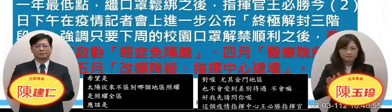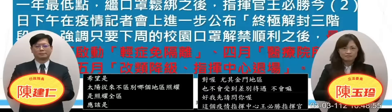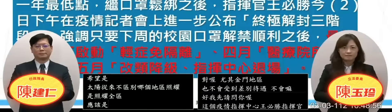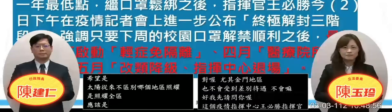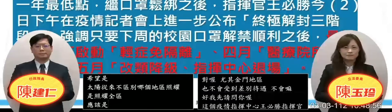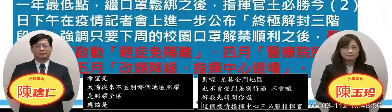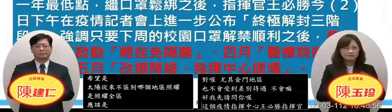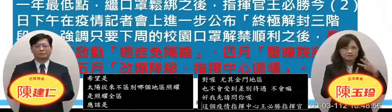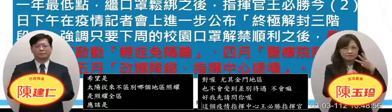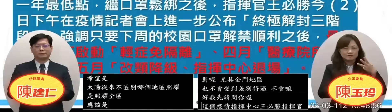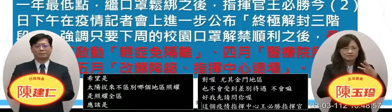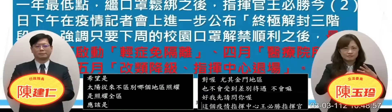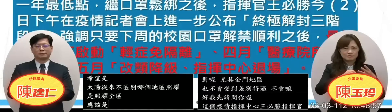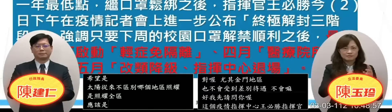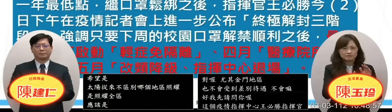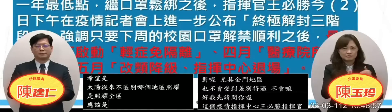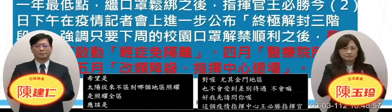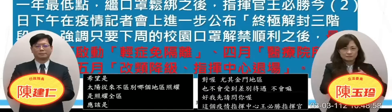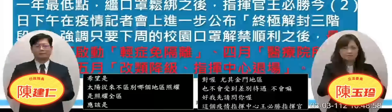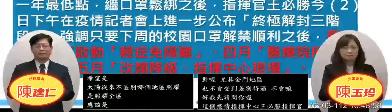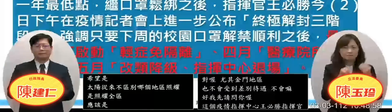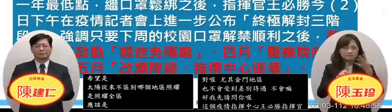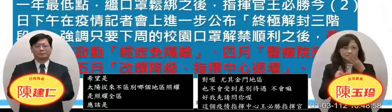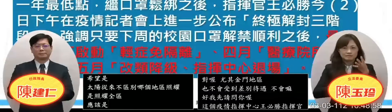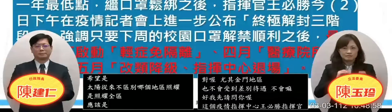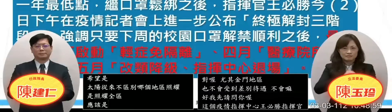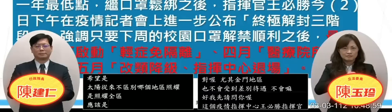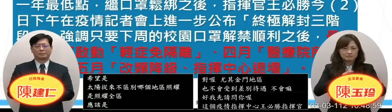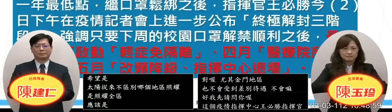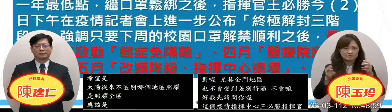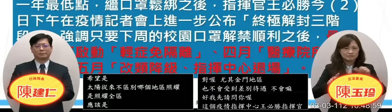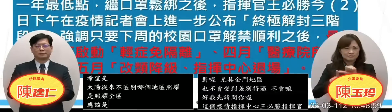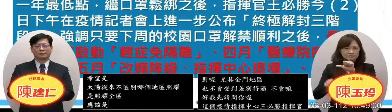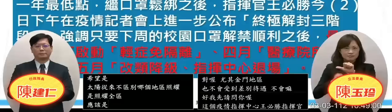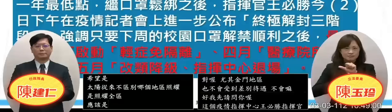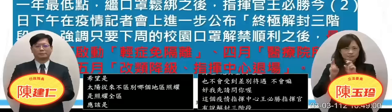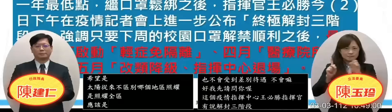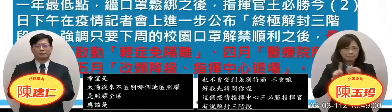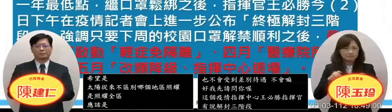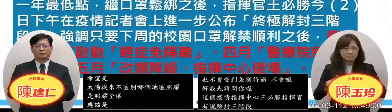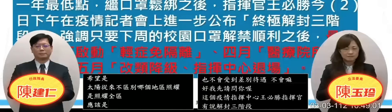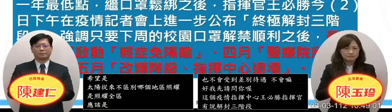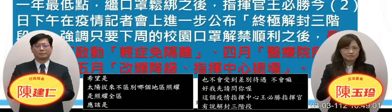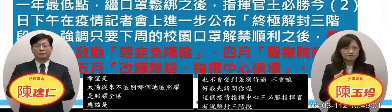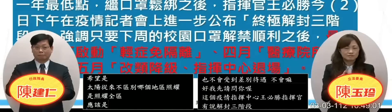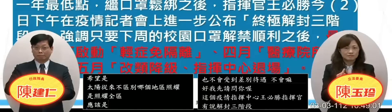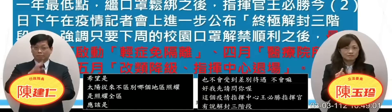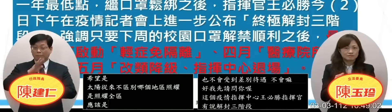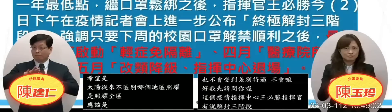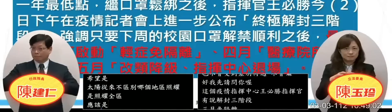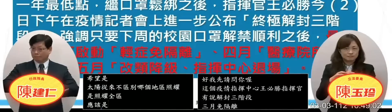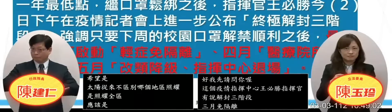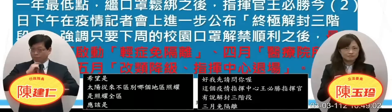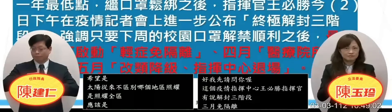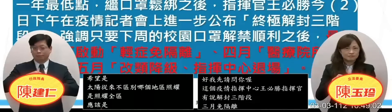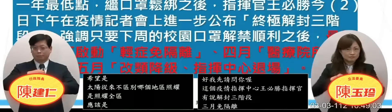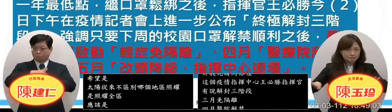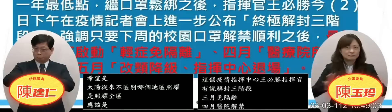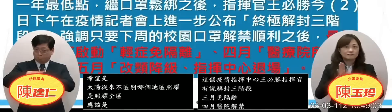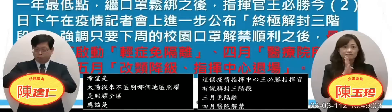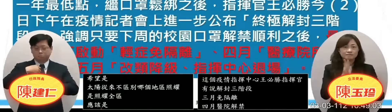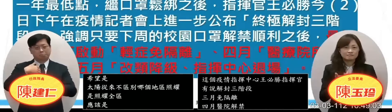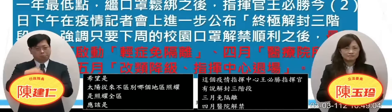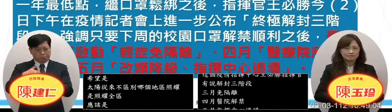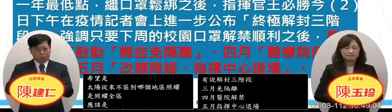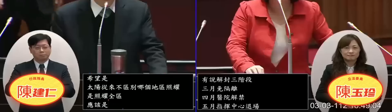月指挥中心会退场嘛？哈，这个没问题吧？这是最新的这个政策嘛？ 就是现在的估